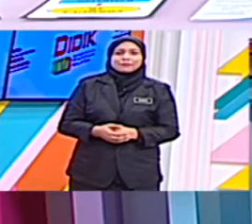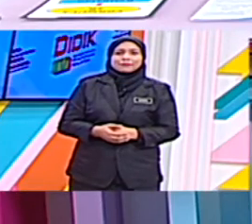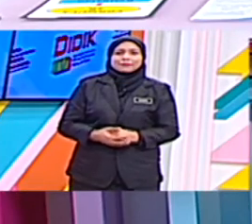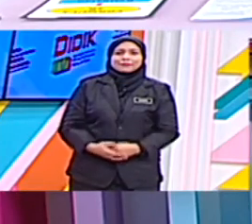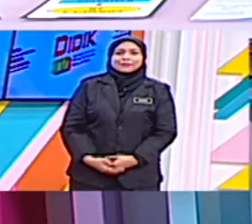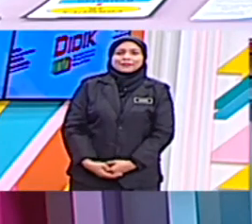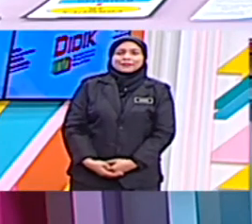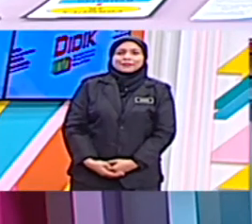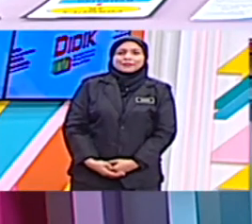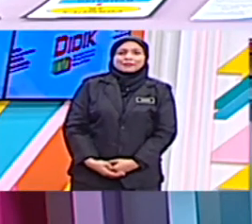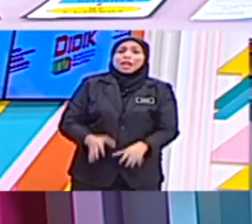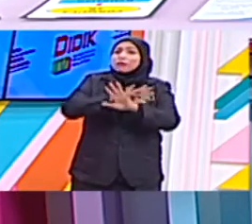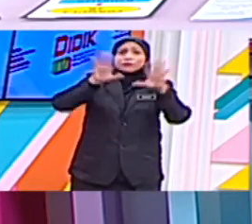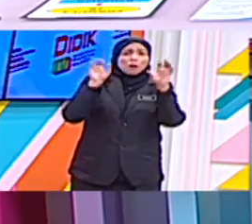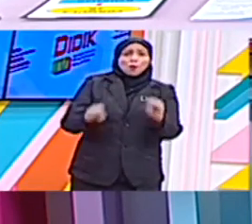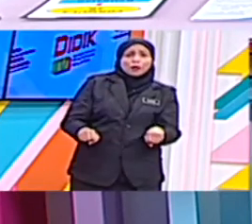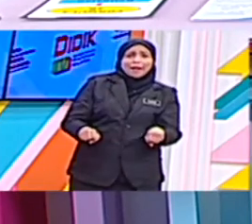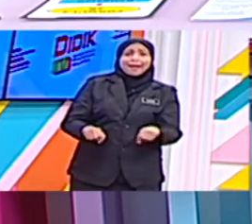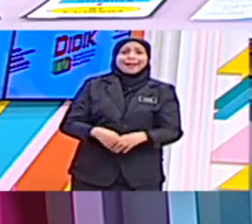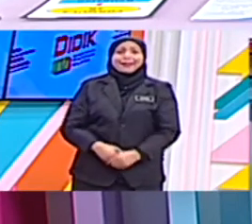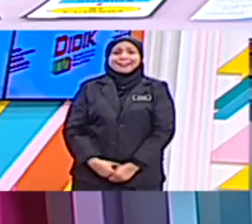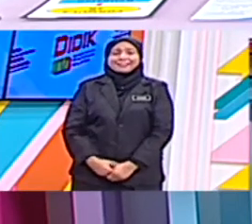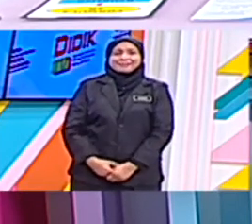Okey, boleh sebut ni.